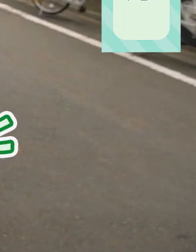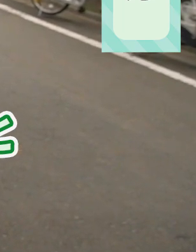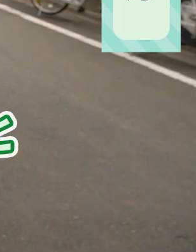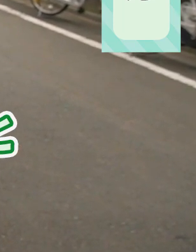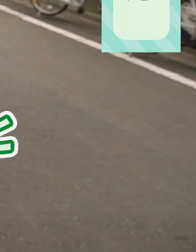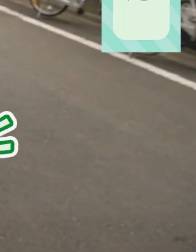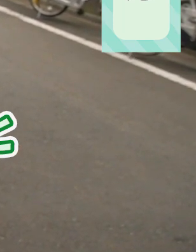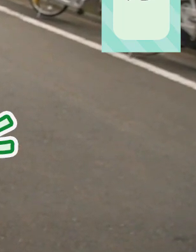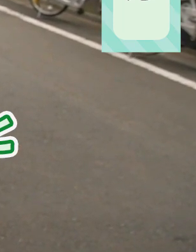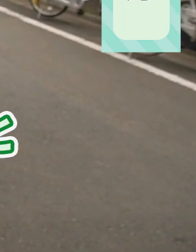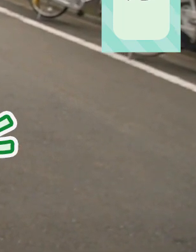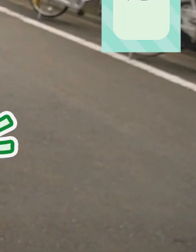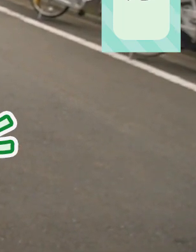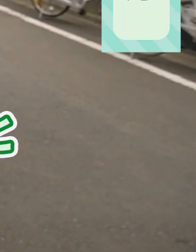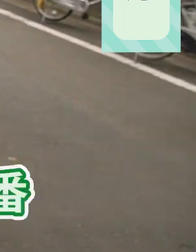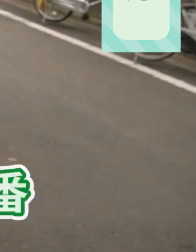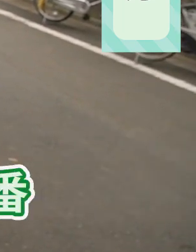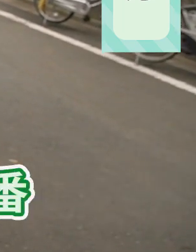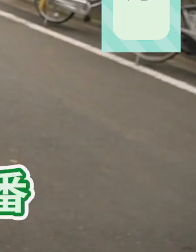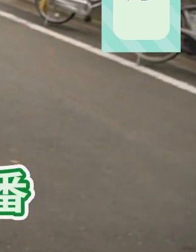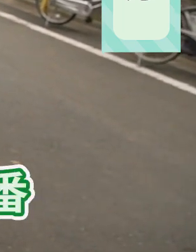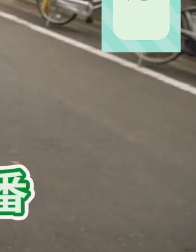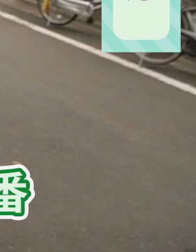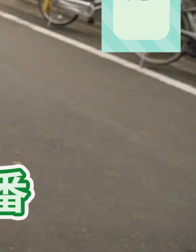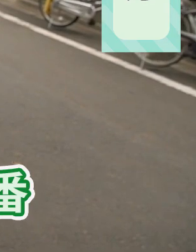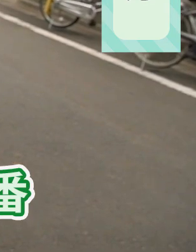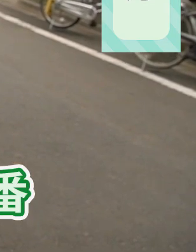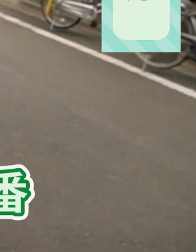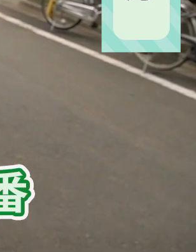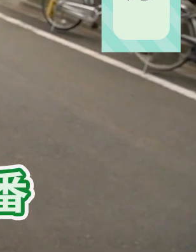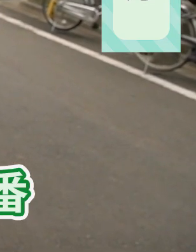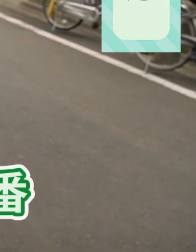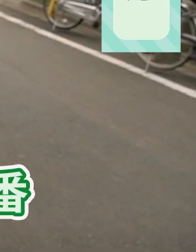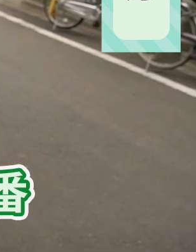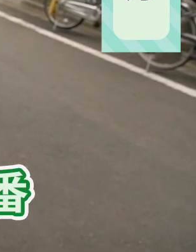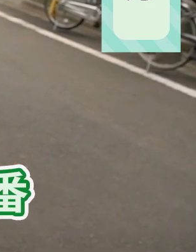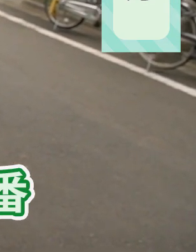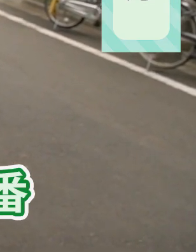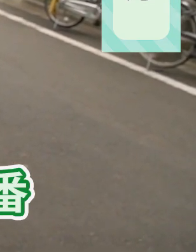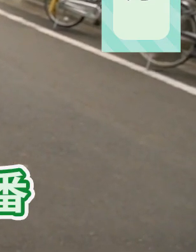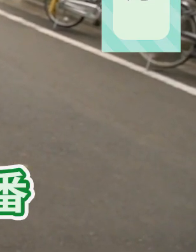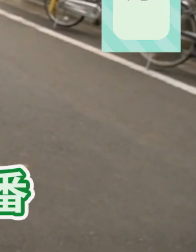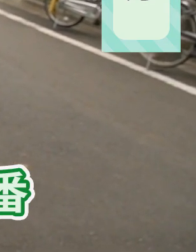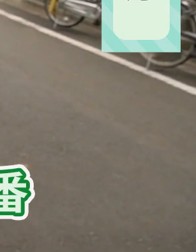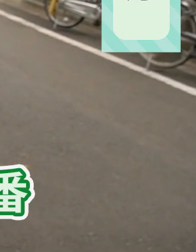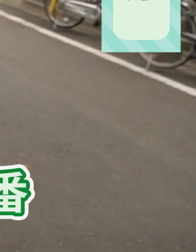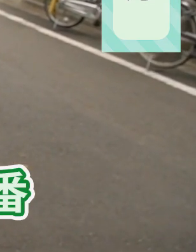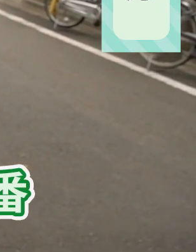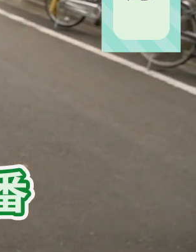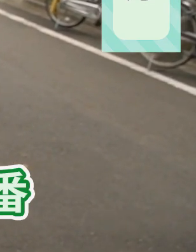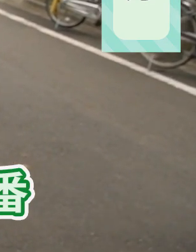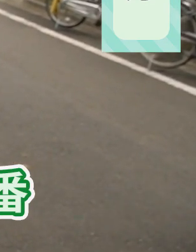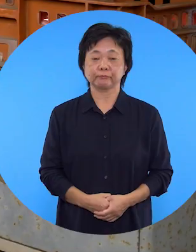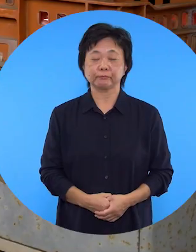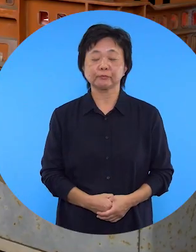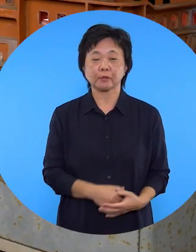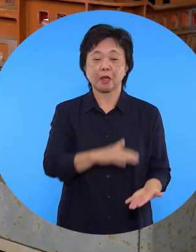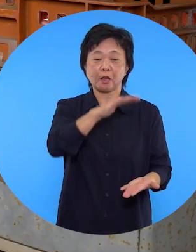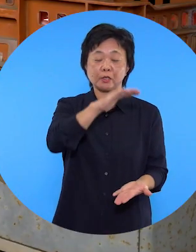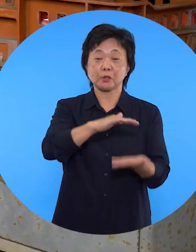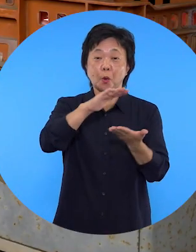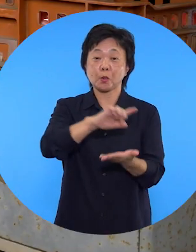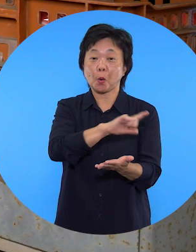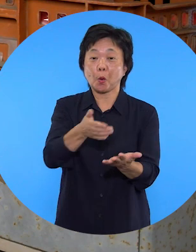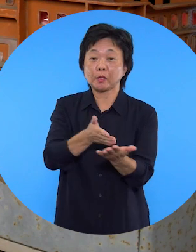お客様をみなさん喜ばれるので新鮮なのとそれから美味しいナレッジ美味しいのが一番ですねちょっと